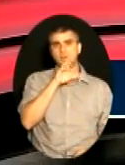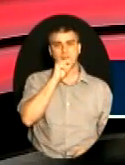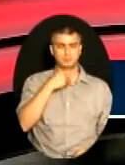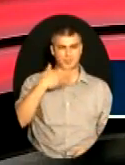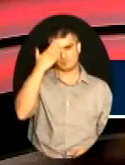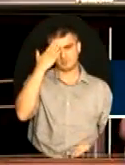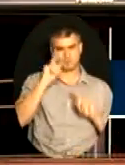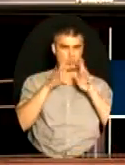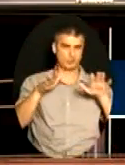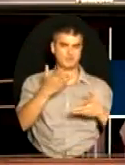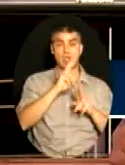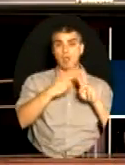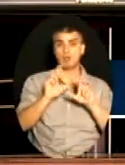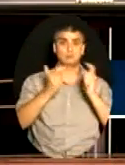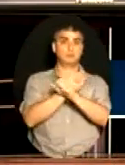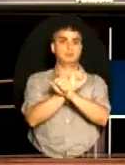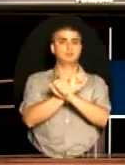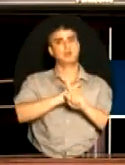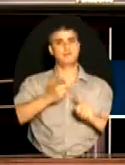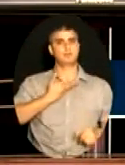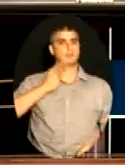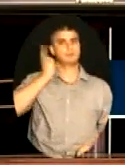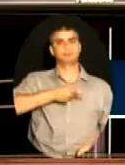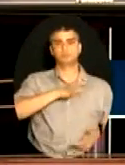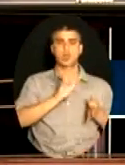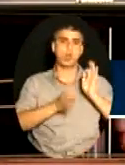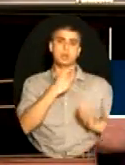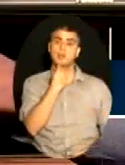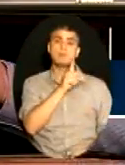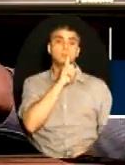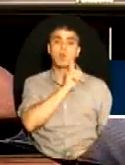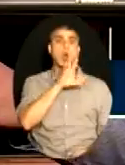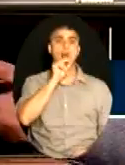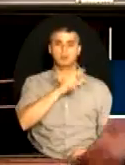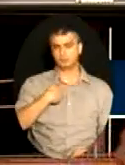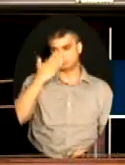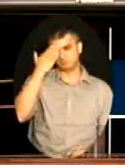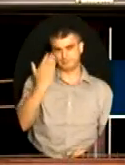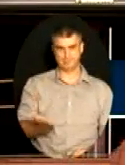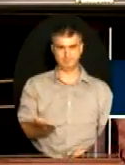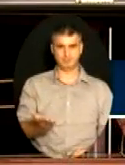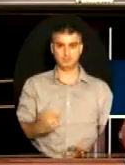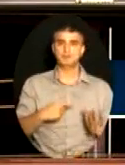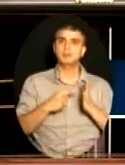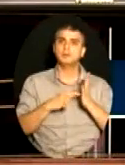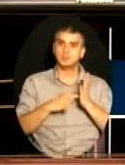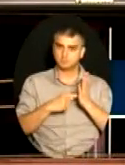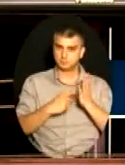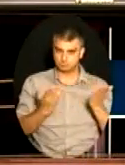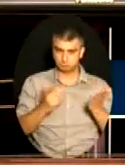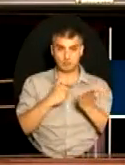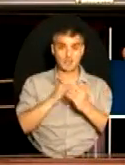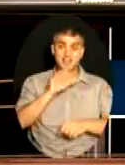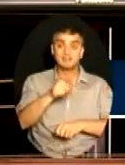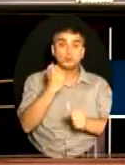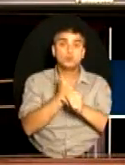אנחנו מכירים את התופעה הזאת. רק נעצר כבר מקבל הנחיה מהעורדין לא לדבר. מכירים את זה. ולכן, מאחר והוא נתפס